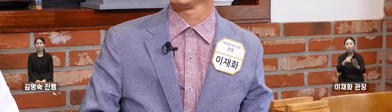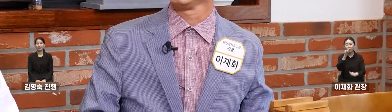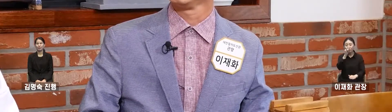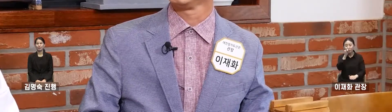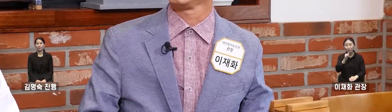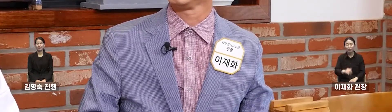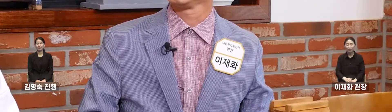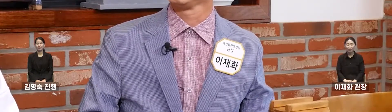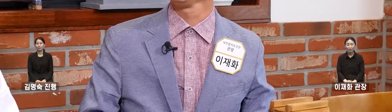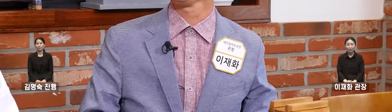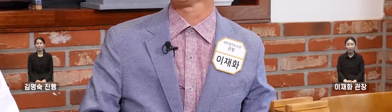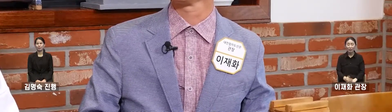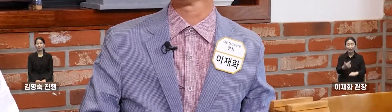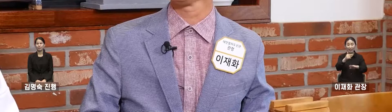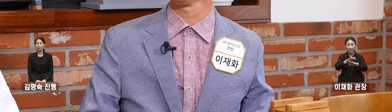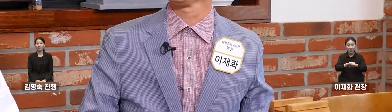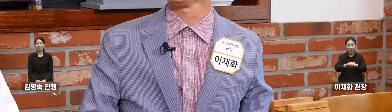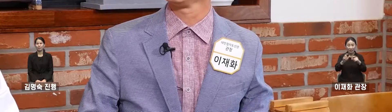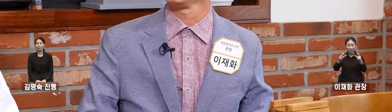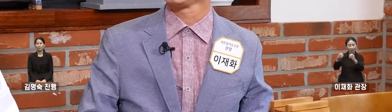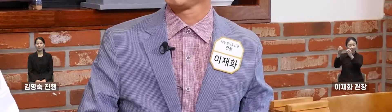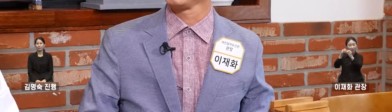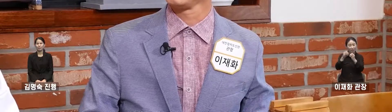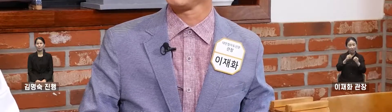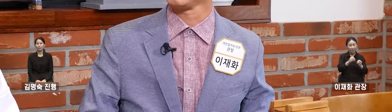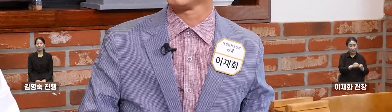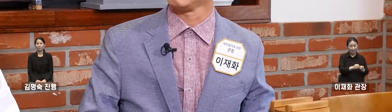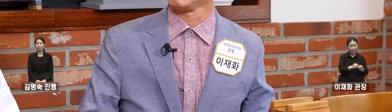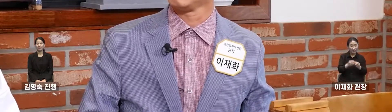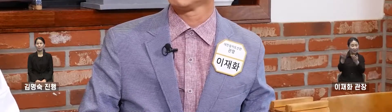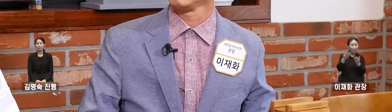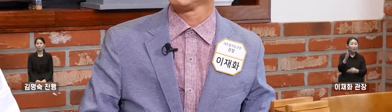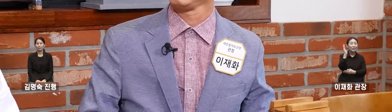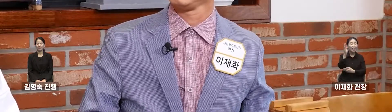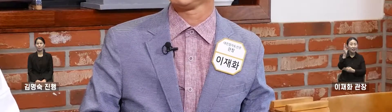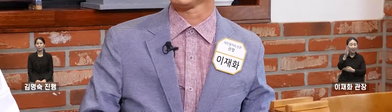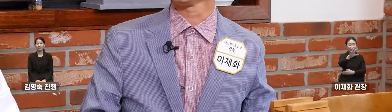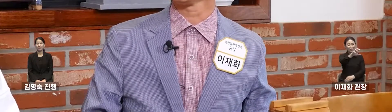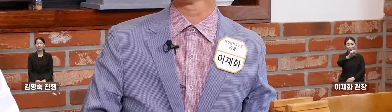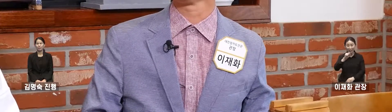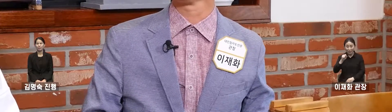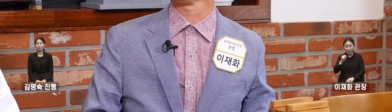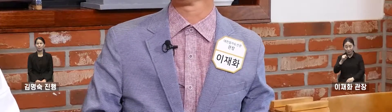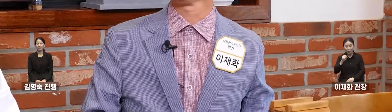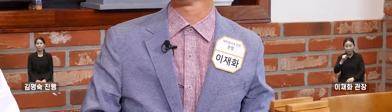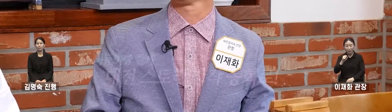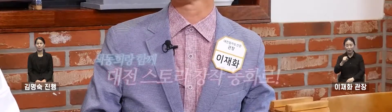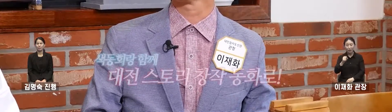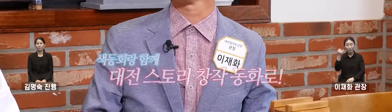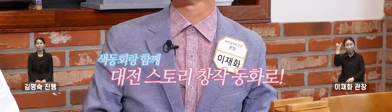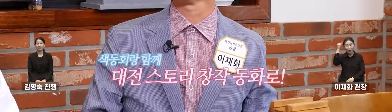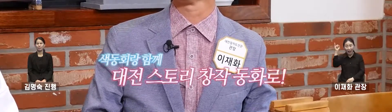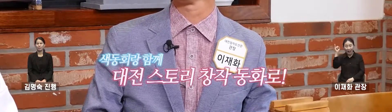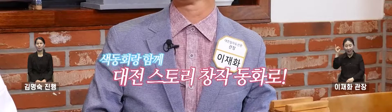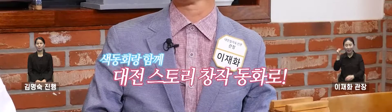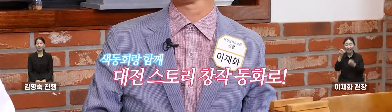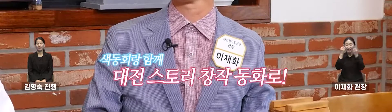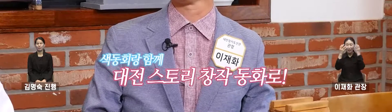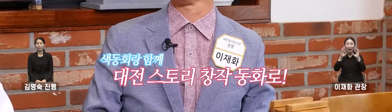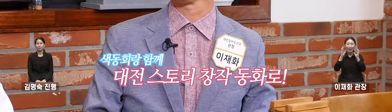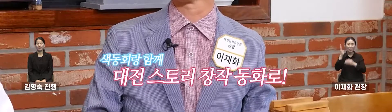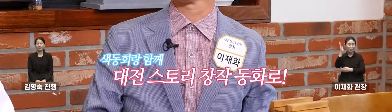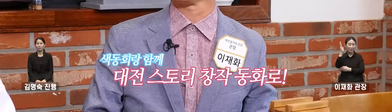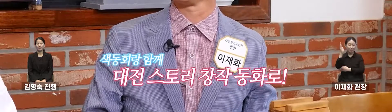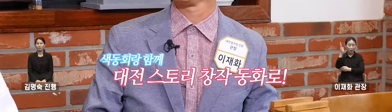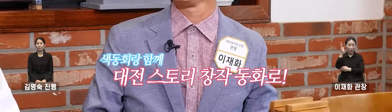대전의 전설이나 설화를 기본으로 해서 이 창작 동화를 색동해하고 협약을